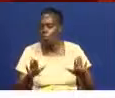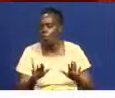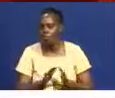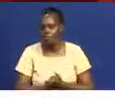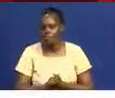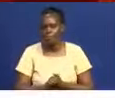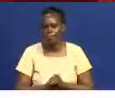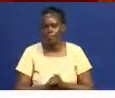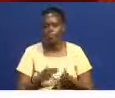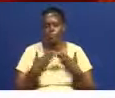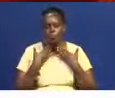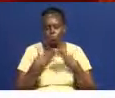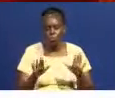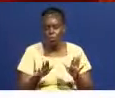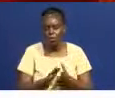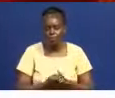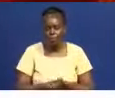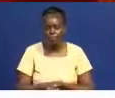tumekataa.